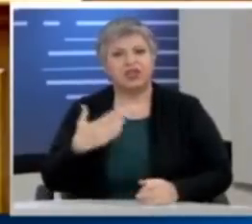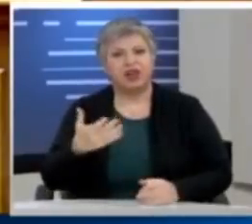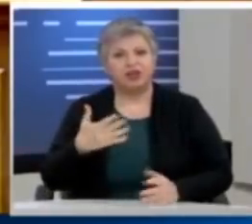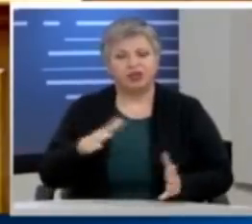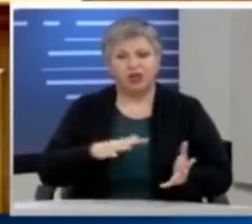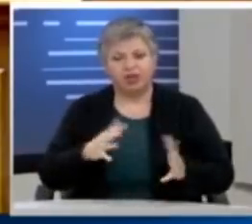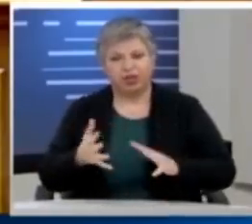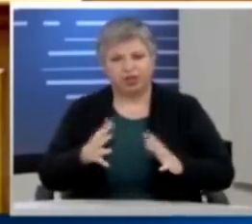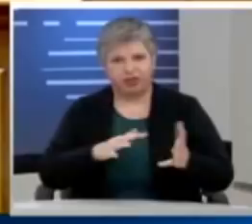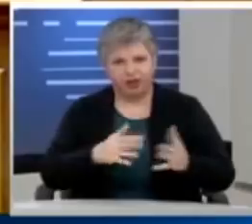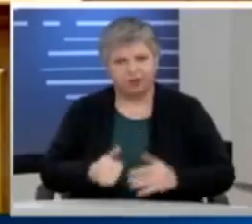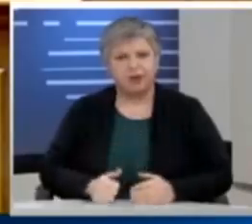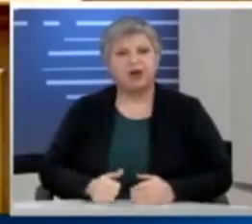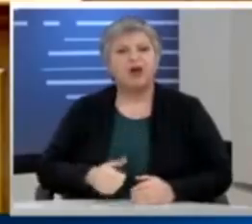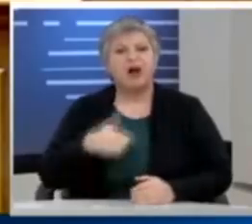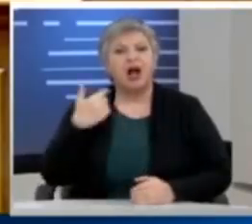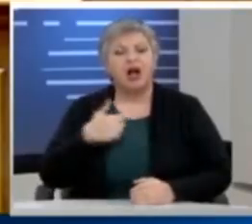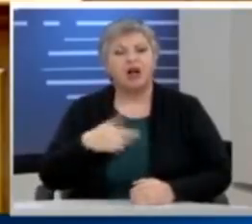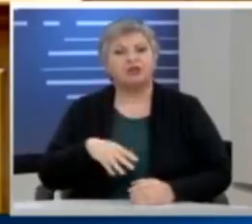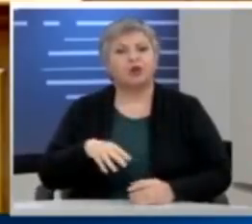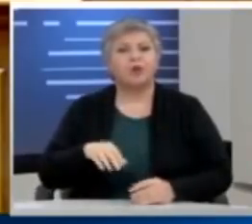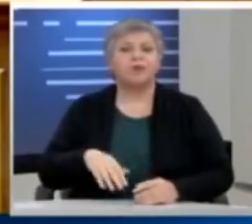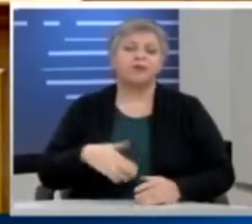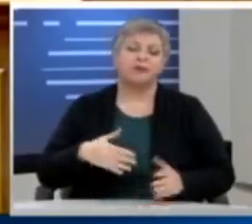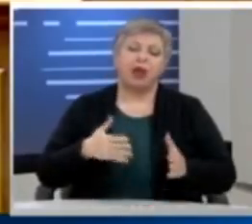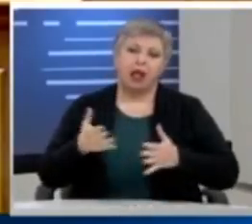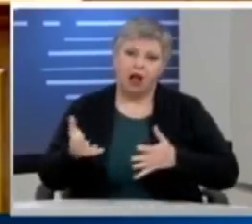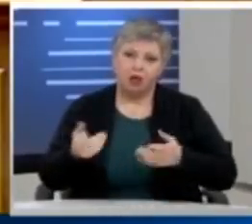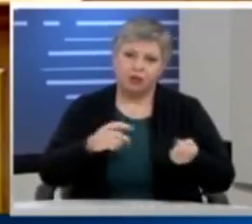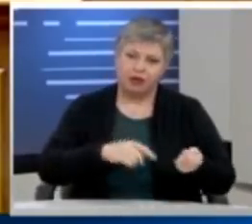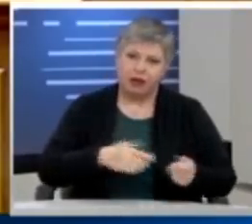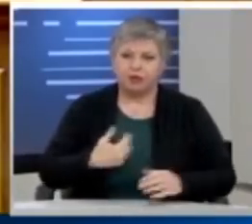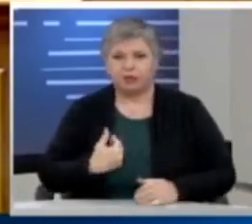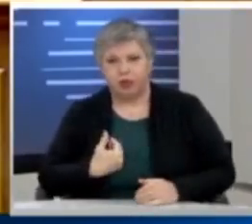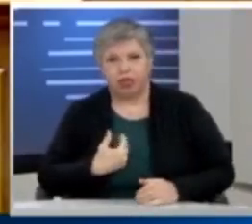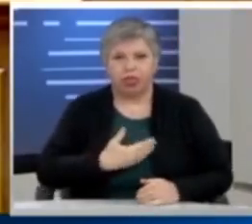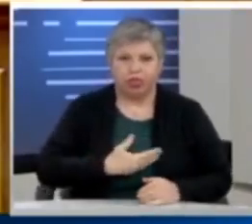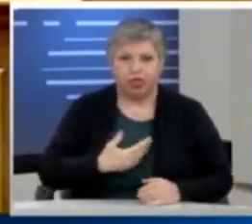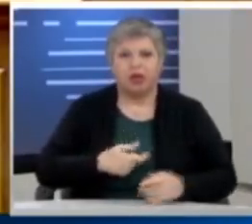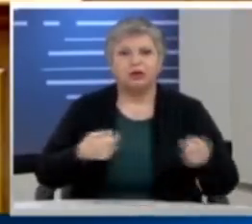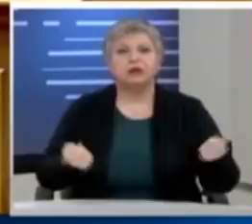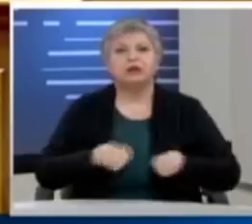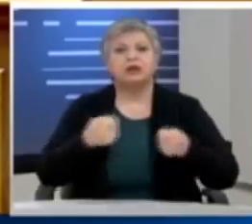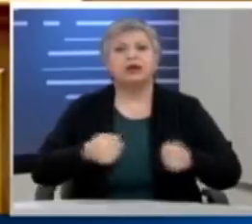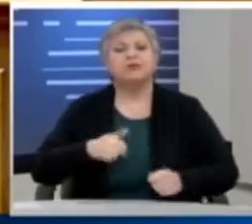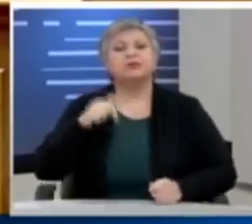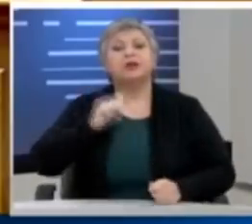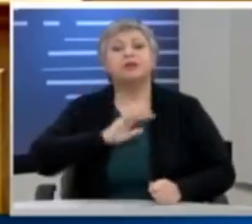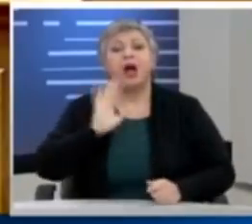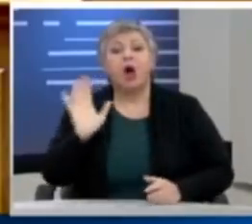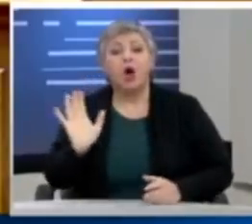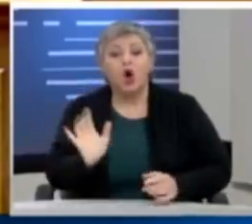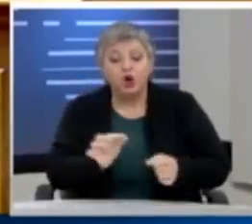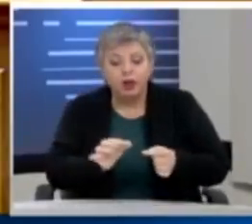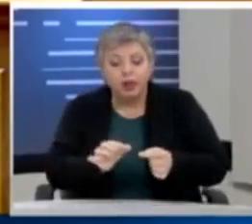τους απαράδεκτους συμβιβασμούς, τα ίξις αφίξεις, δηλαδή όλα τα σπέρματα του αλυτρωτισμού που